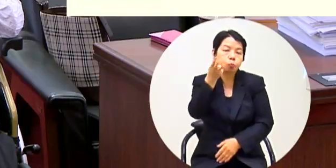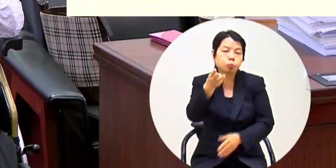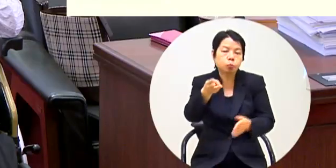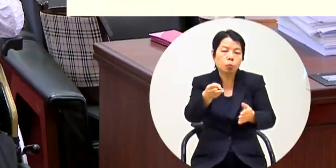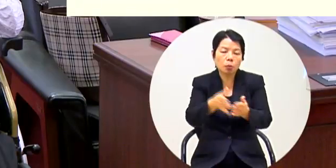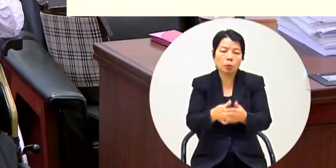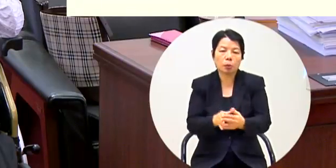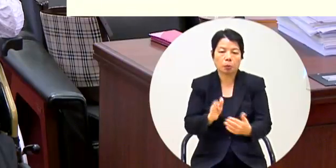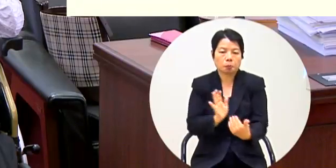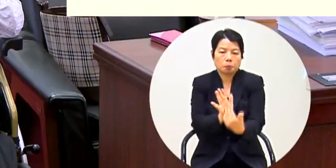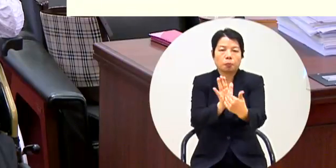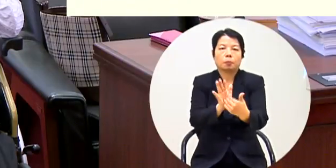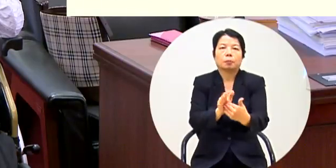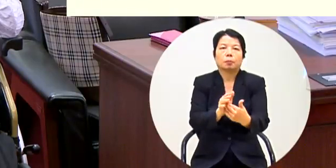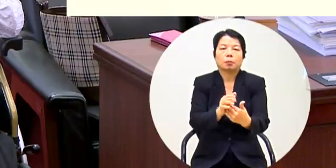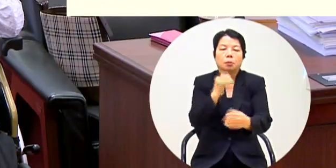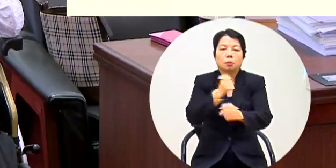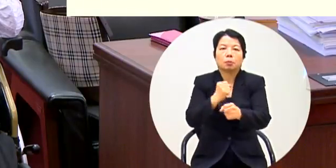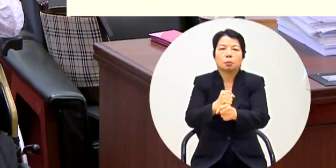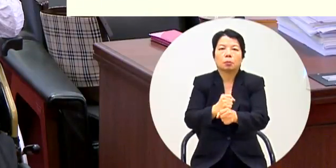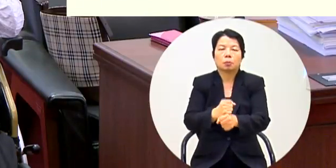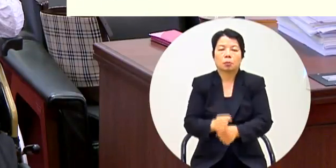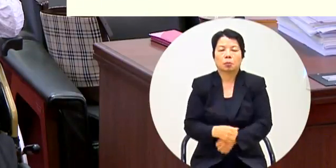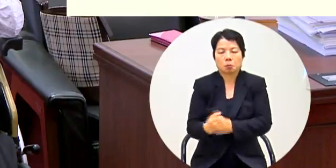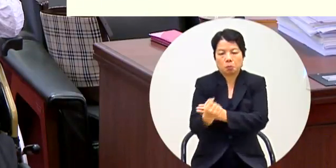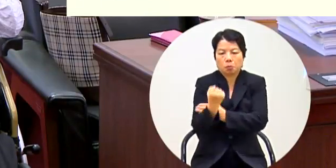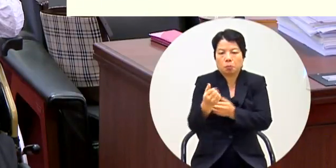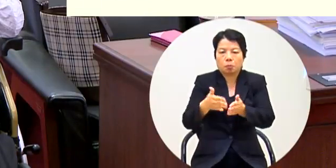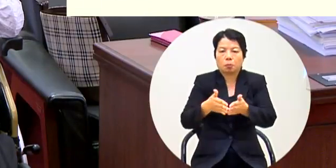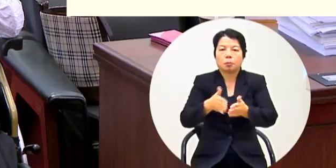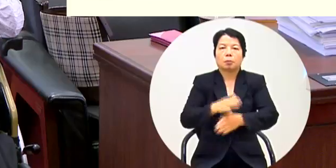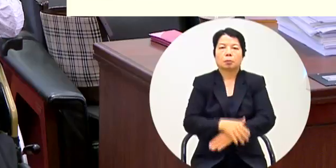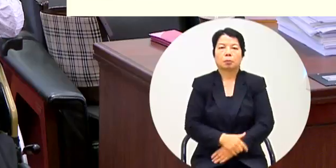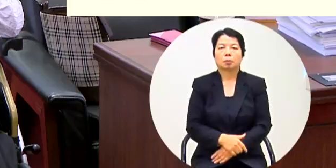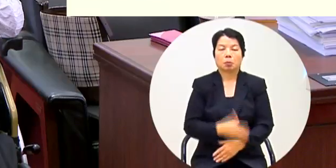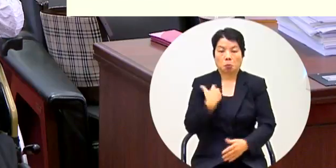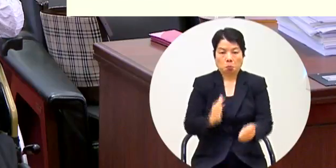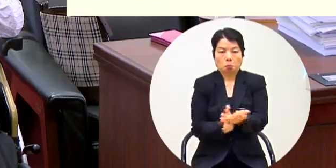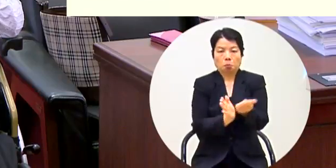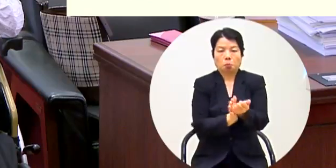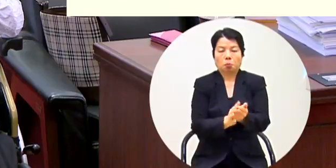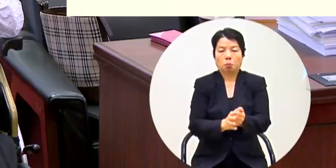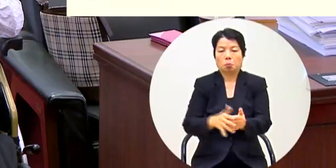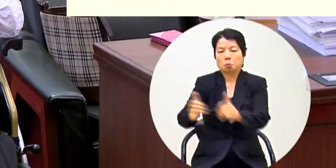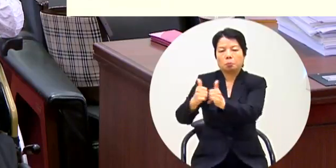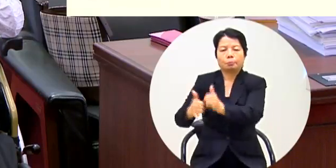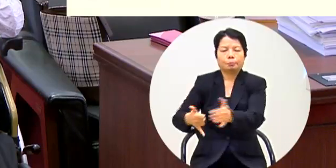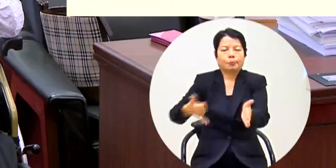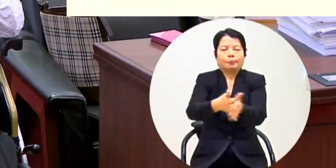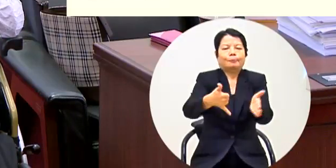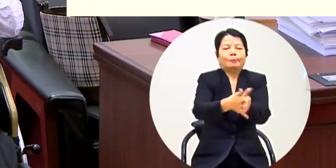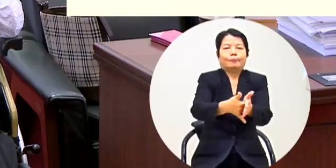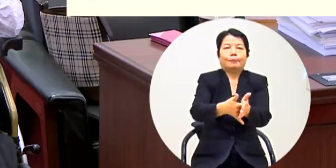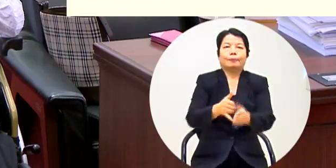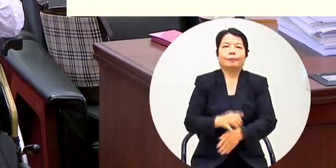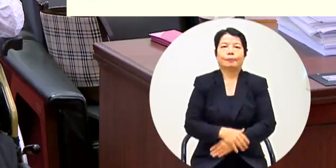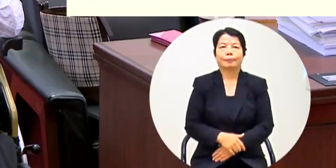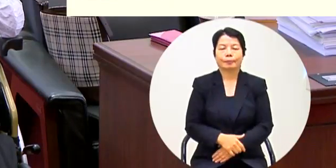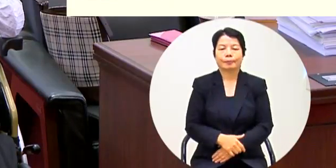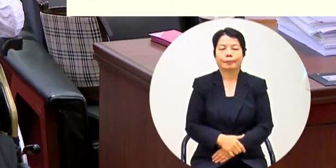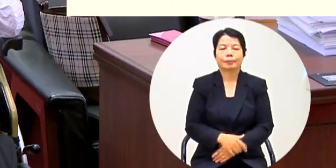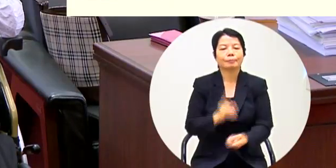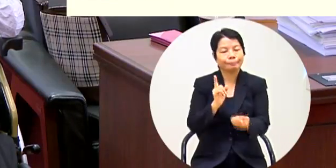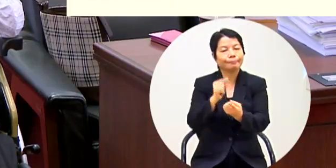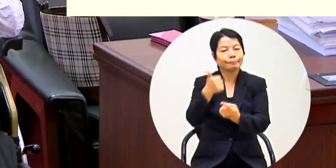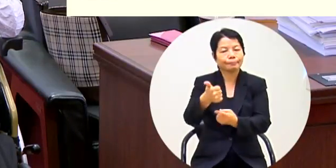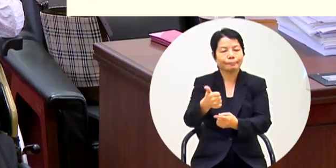的一些努力。那我们鼓励大家搭大众运输系统呢其实也是一个好方法，不过我们要